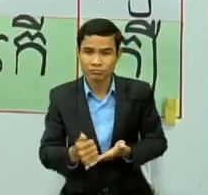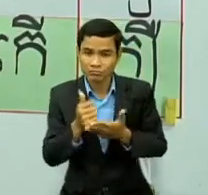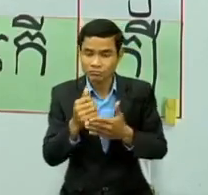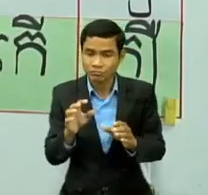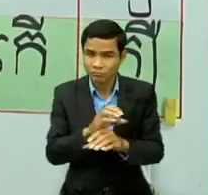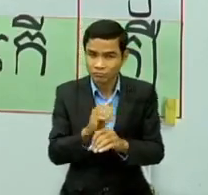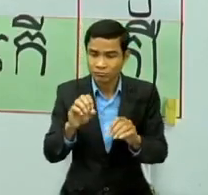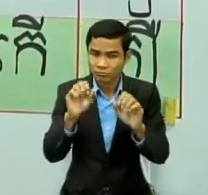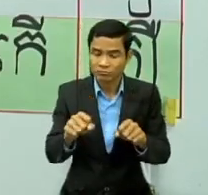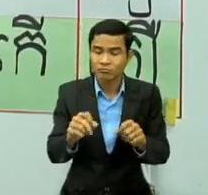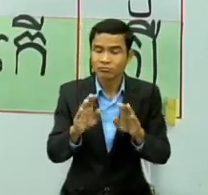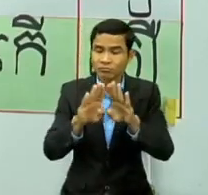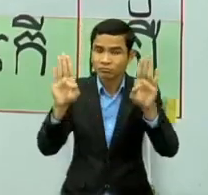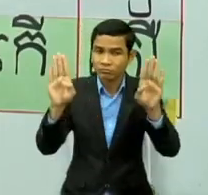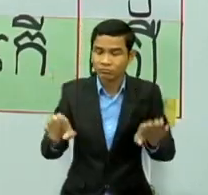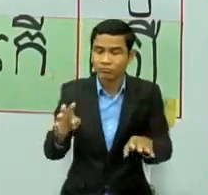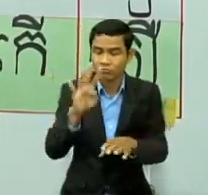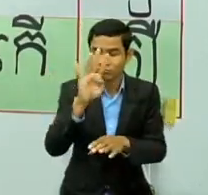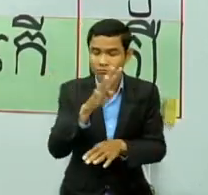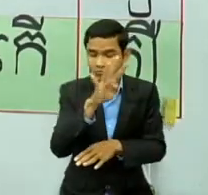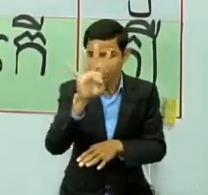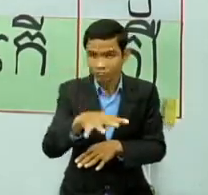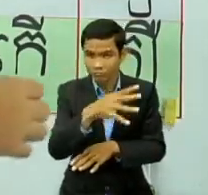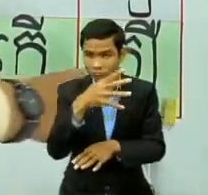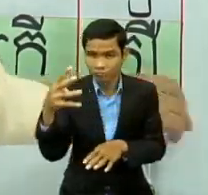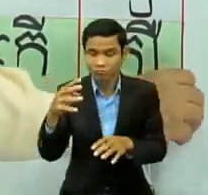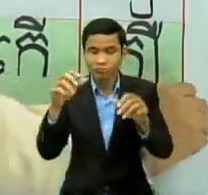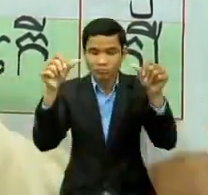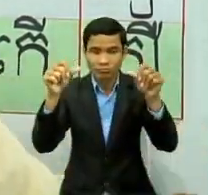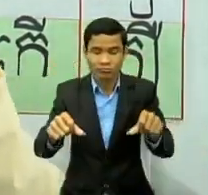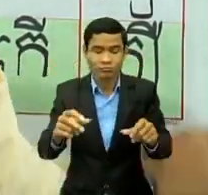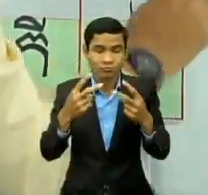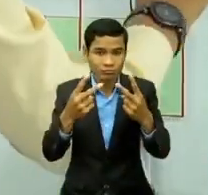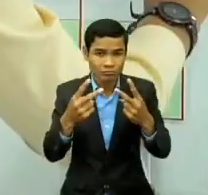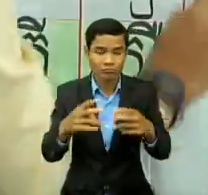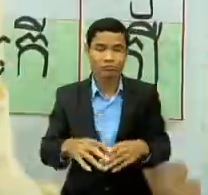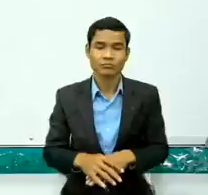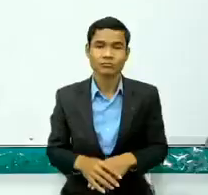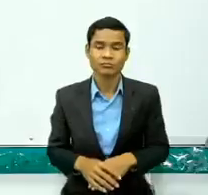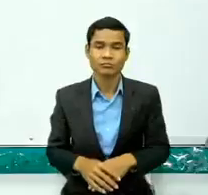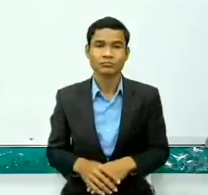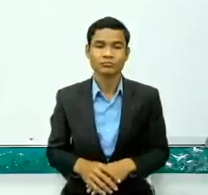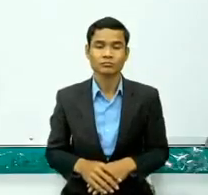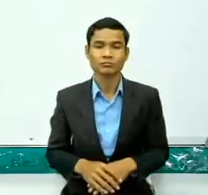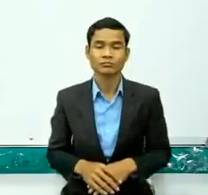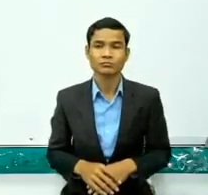កគ្រូបង្ហាញតារាងនៅលើក្តារខៀនណាចាកូនត្រៀមមើលទាំងអស់គ្នា